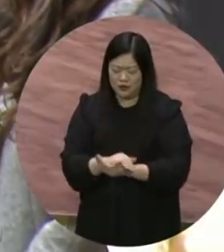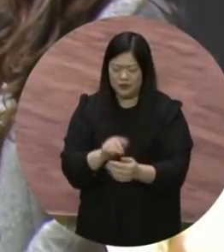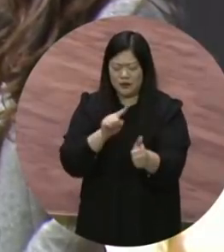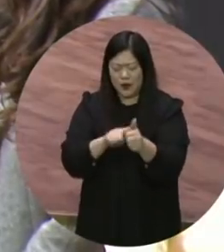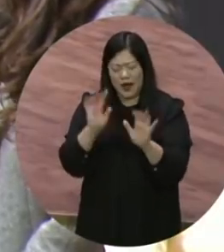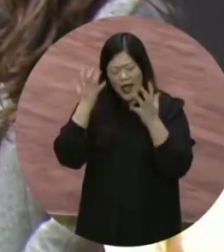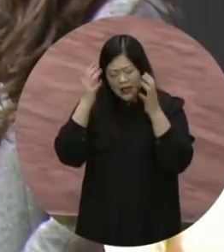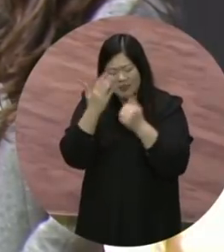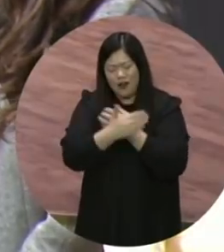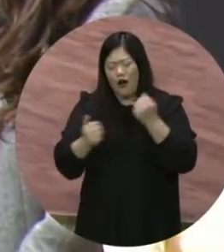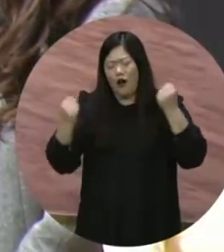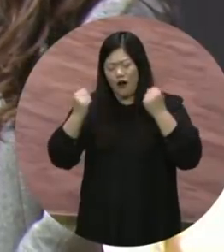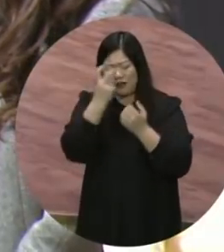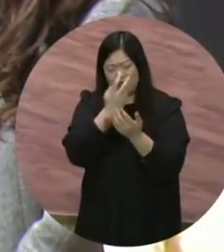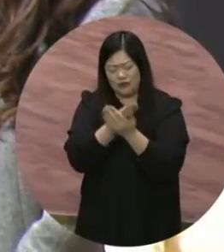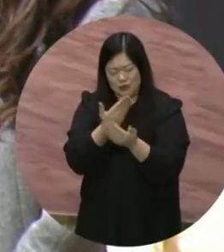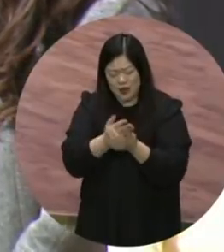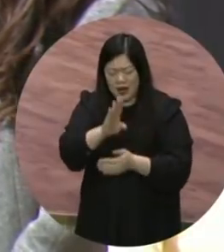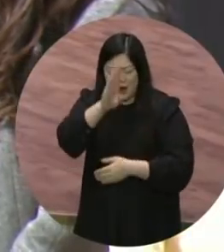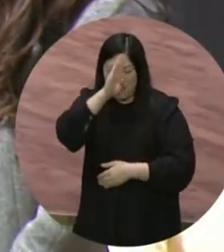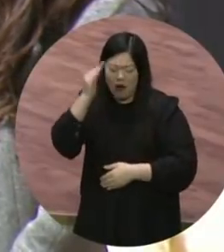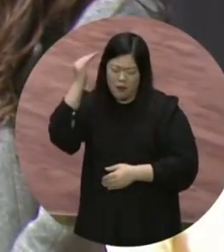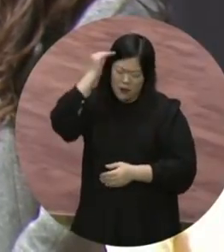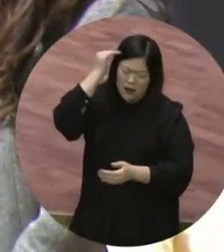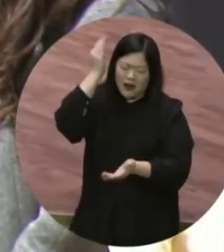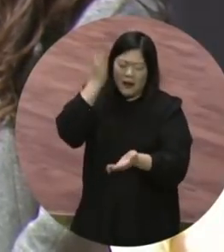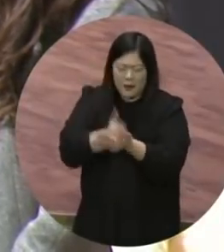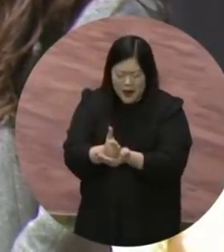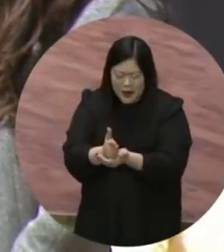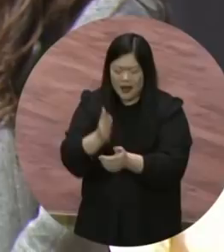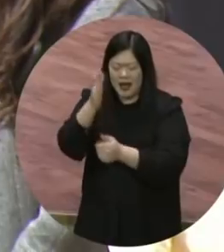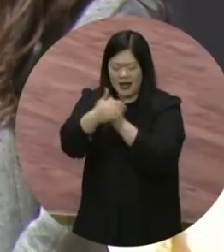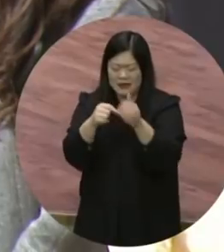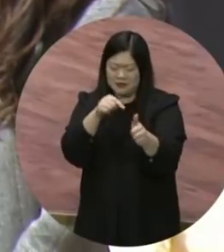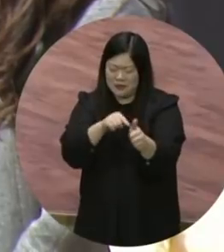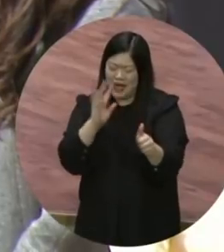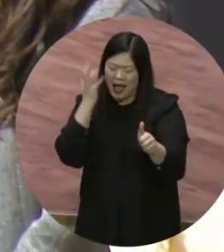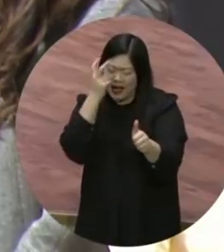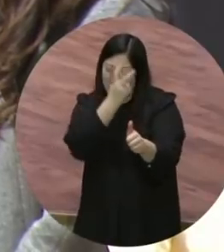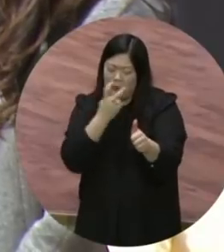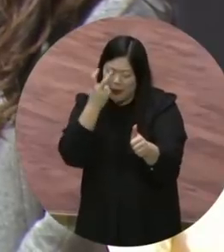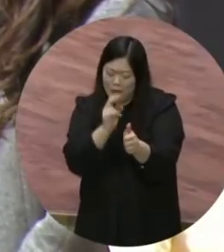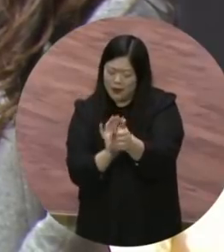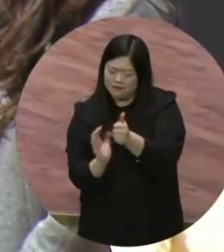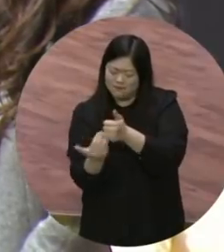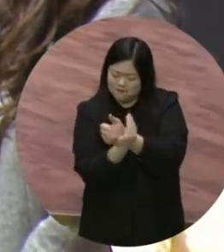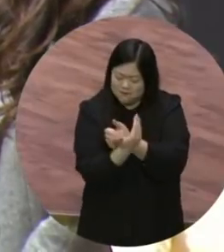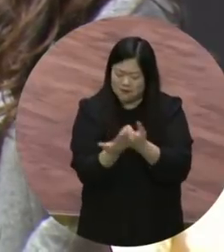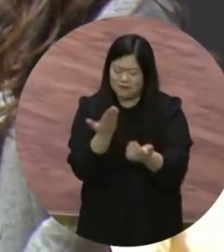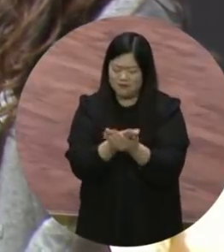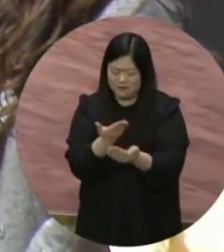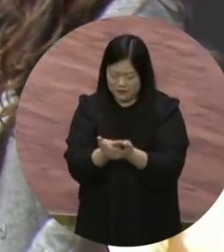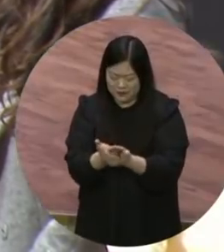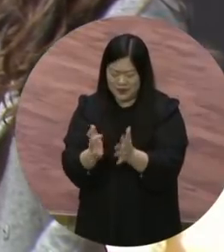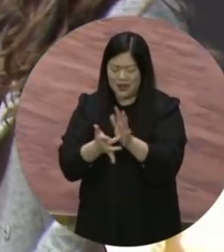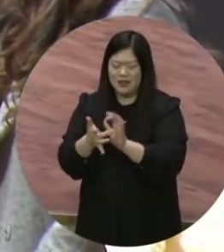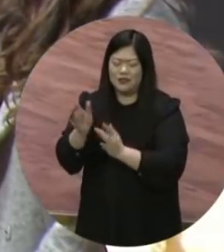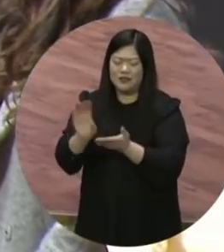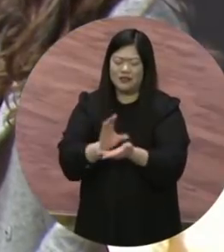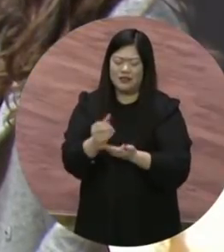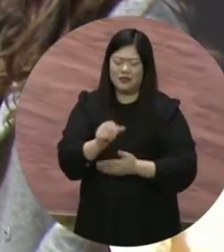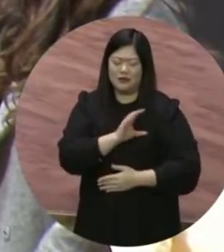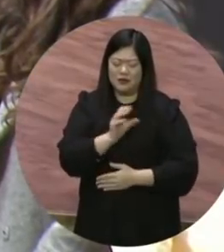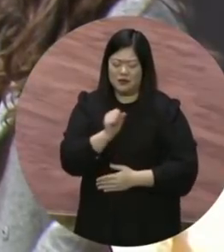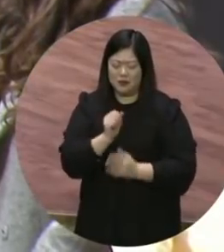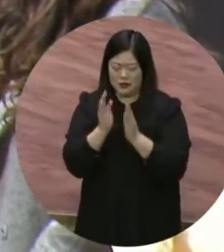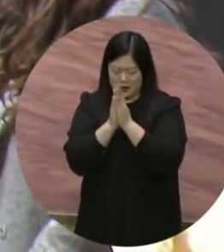지켜 주시옵소서. 질병에 틈타지 못하도록 하나님이 보호하시고 늘 청구천사 지켜 주옵소서. 예수